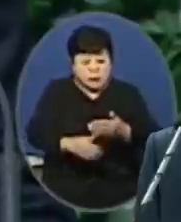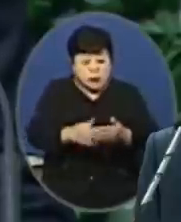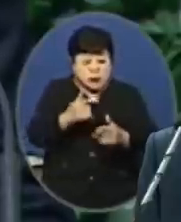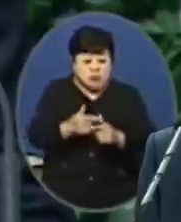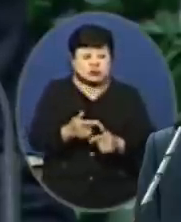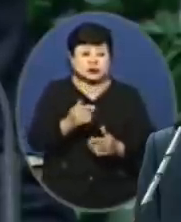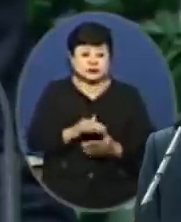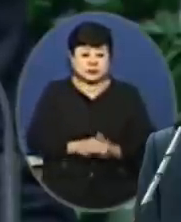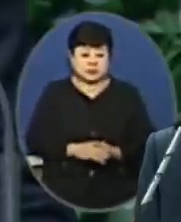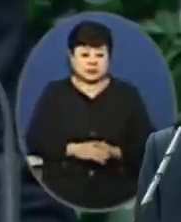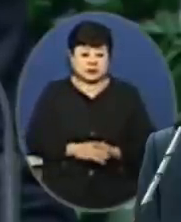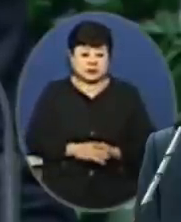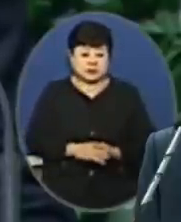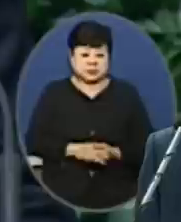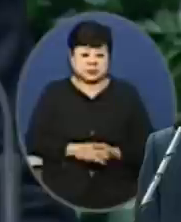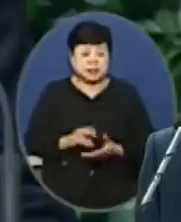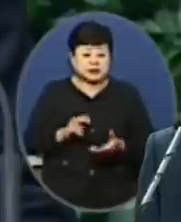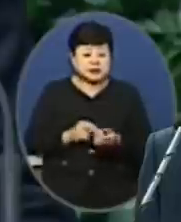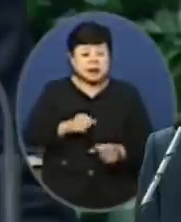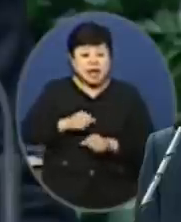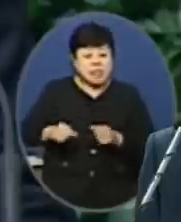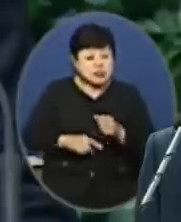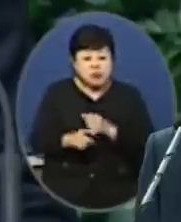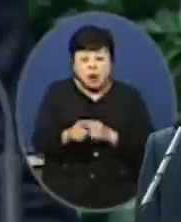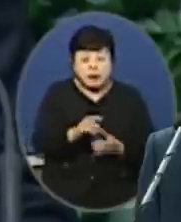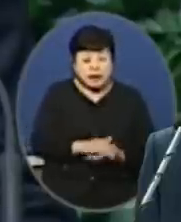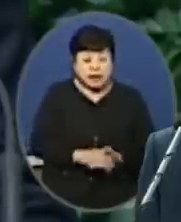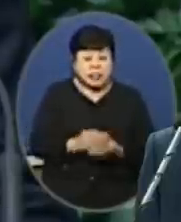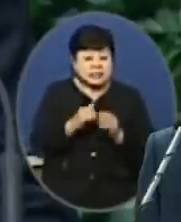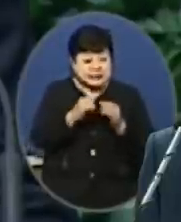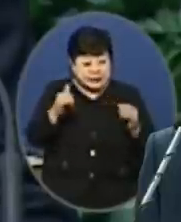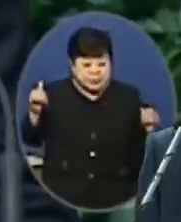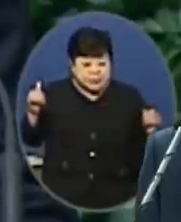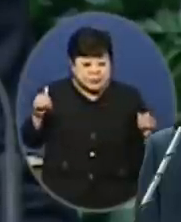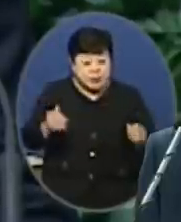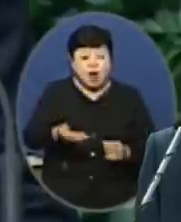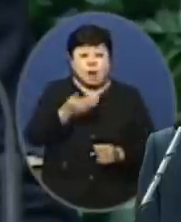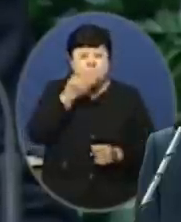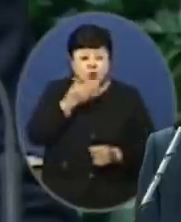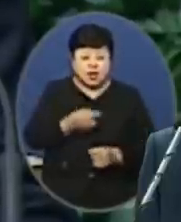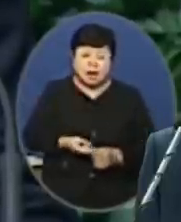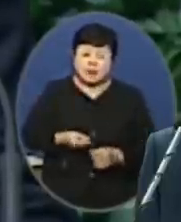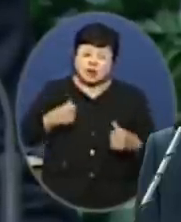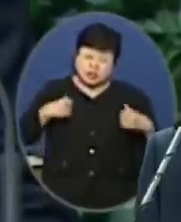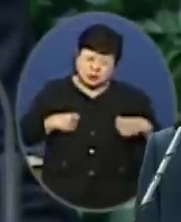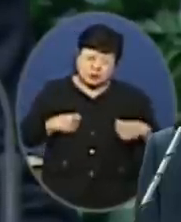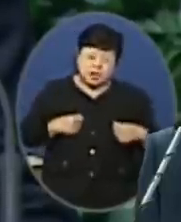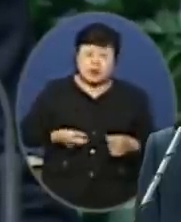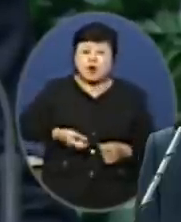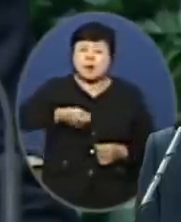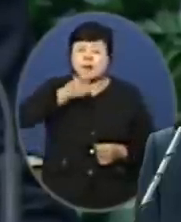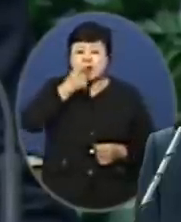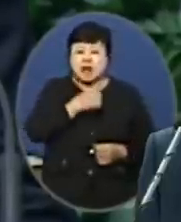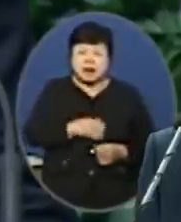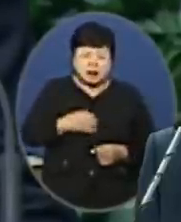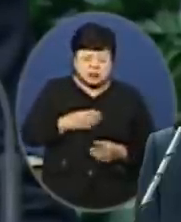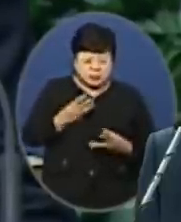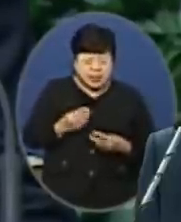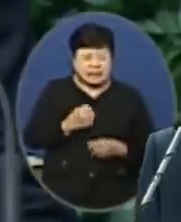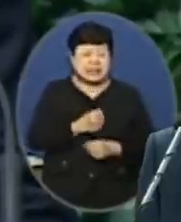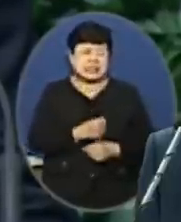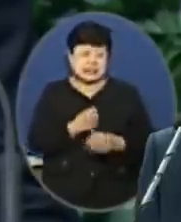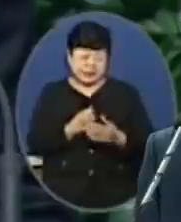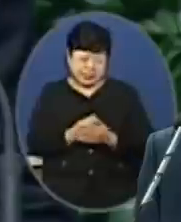구태여 그렇게 기적을 행해야 되는 것입니까? 사람들이 무엇을 먹을까, 무엇을 입을까, 무엇을 마실까 너무 걱정 많이